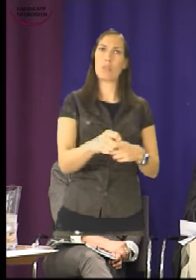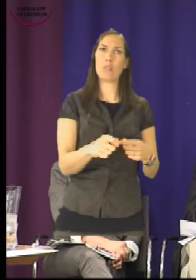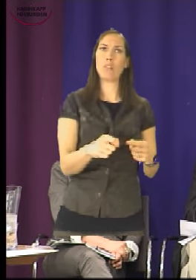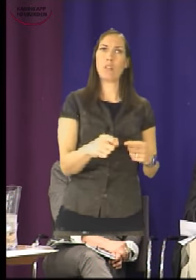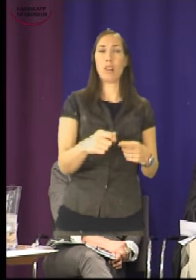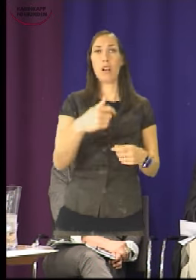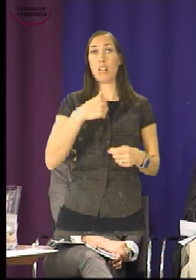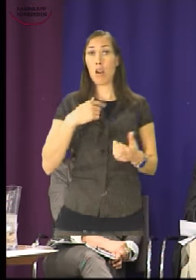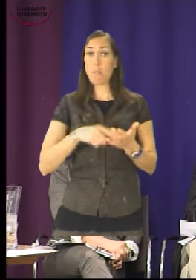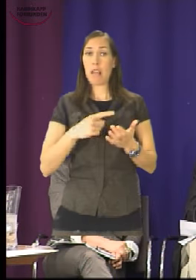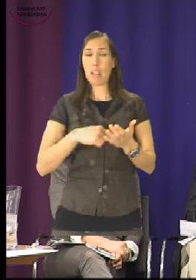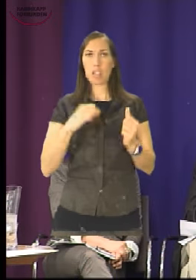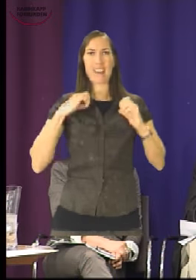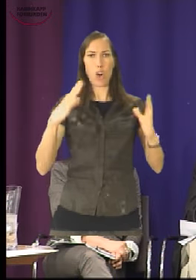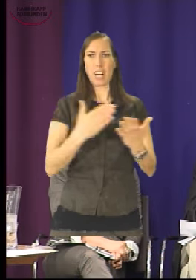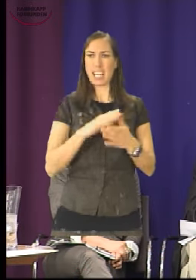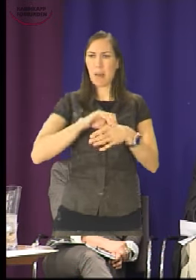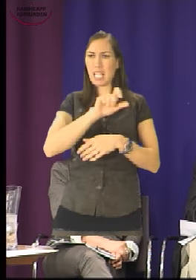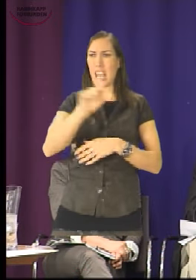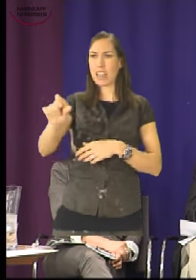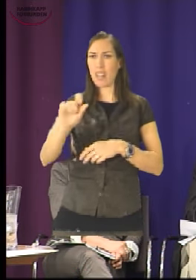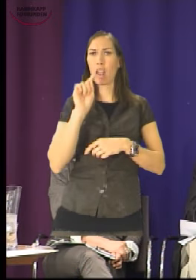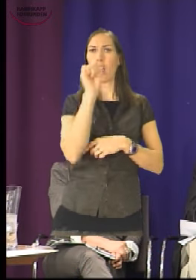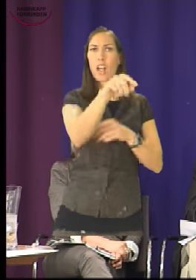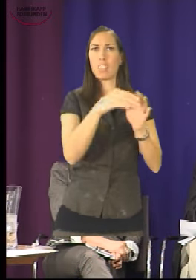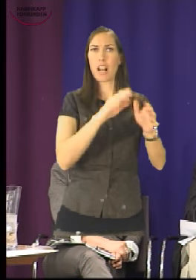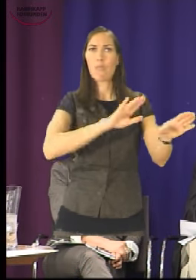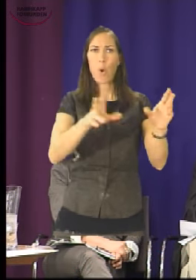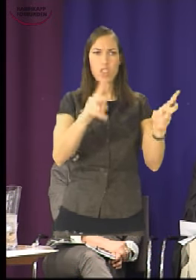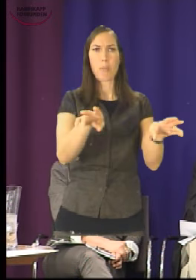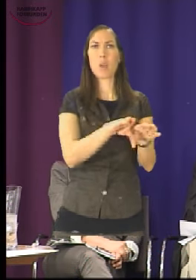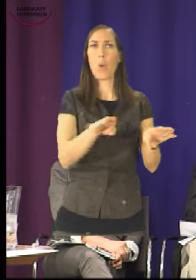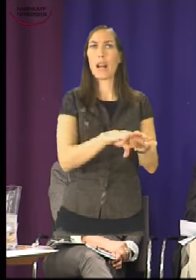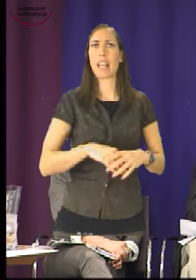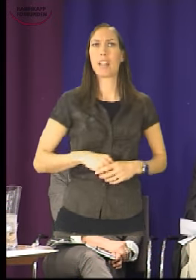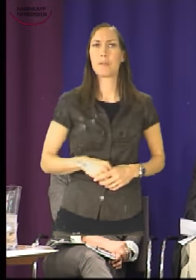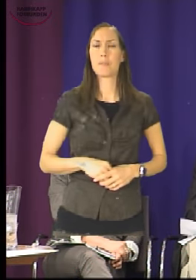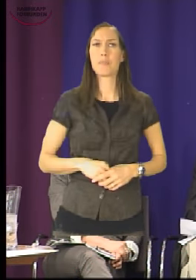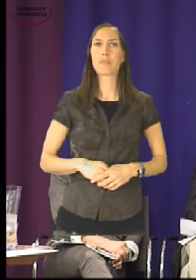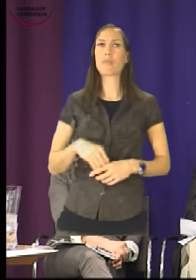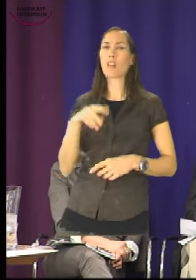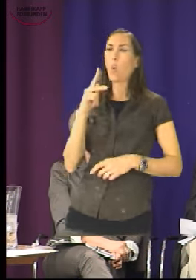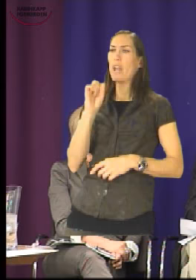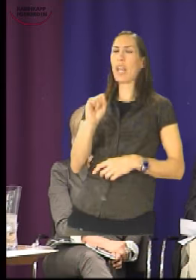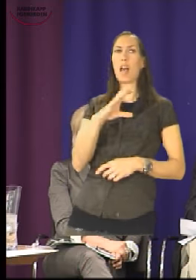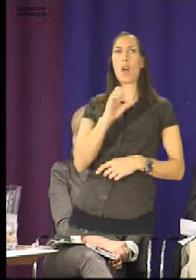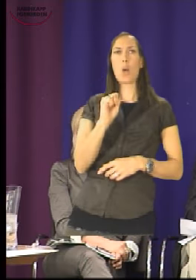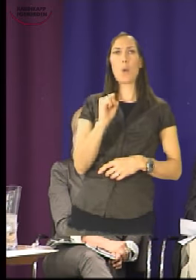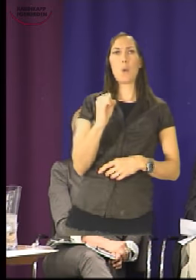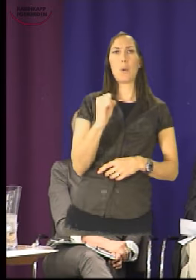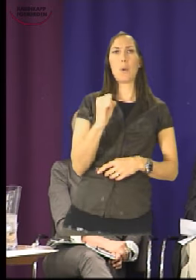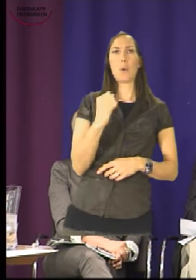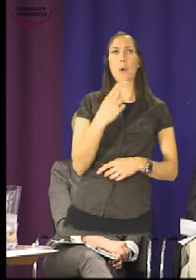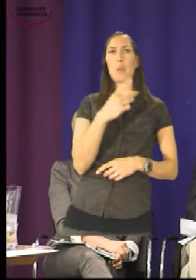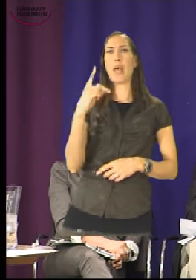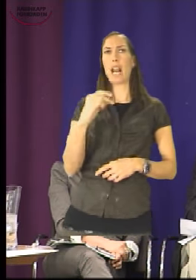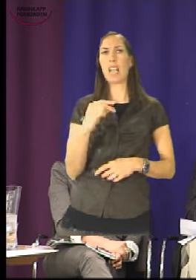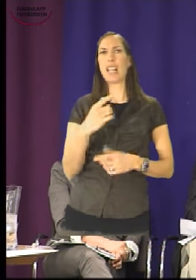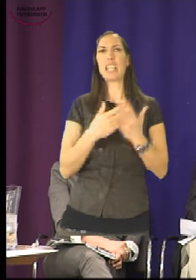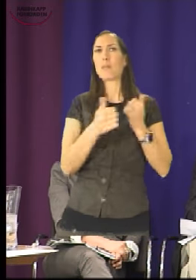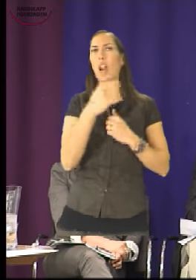så naturligtvis. Jag ska inte skicka patienter till vård som inte är bra. Gunnar Wallin, nu ska vi inte bara fråga Ylva Johansson. Vad har ni gjort under de